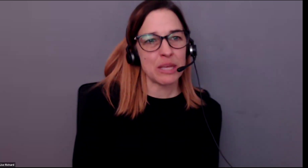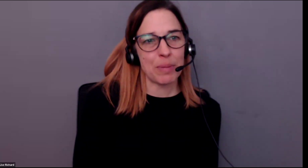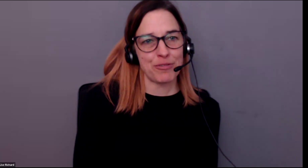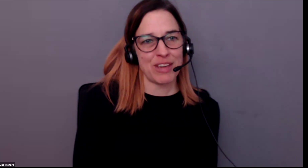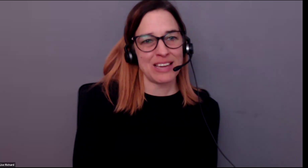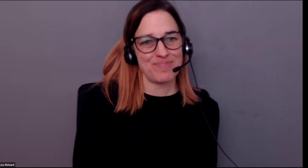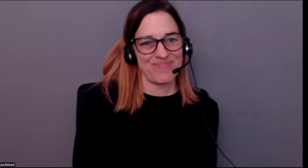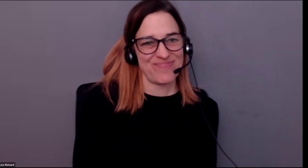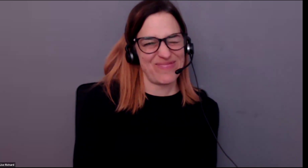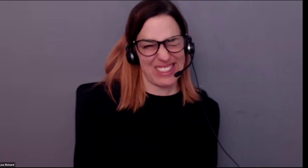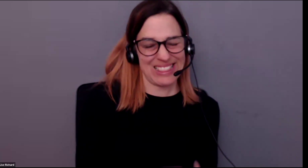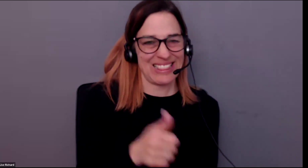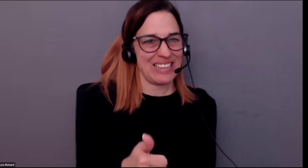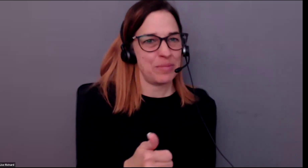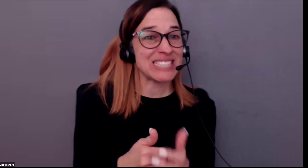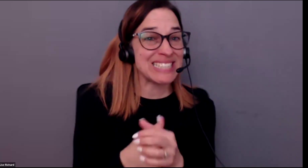Bon, mais c'est parfait.